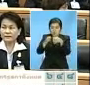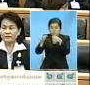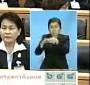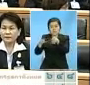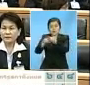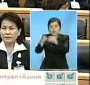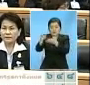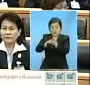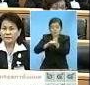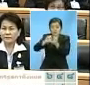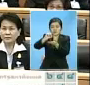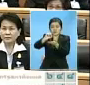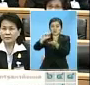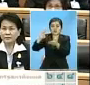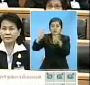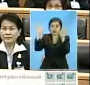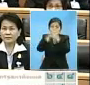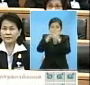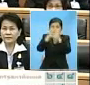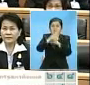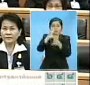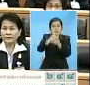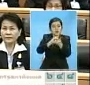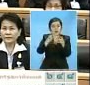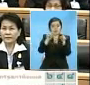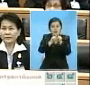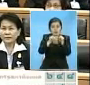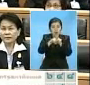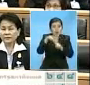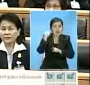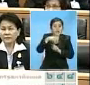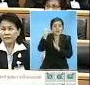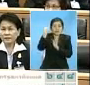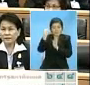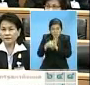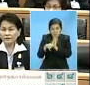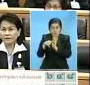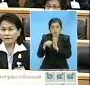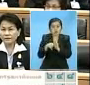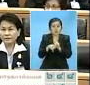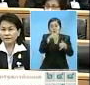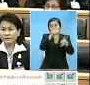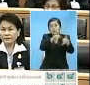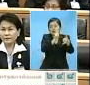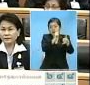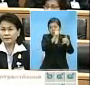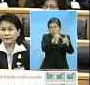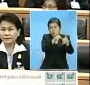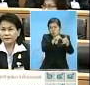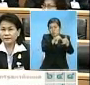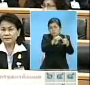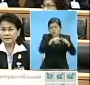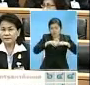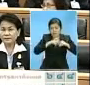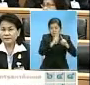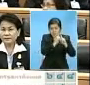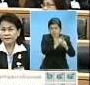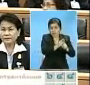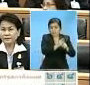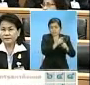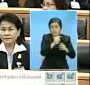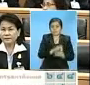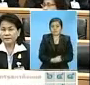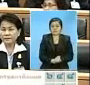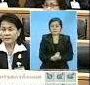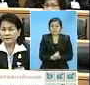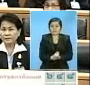กับมหาวิทยาลัยต่างๆเพราะฉะนั้นการทำผิดใครทำผิดจะต้องถูกลงโทษตามโทษานุโทษผม